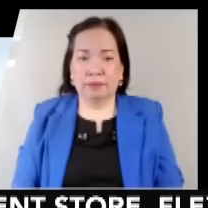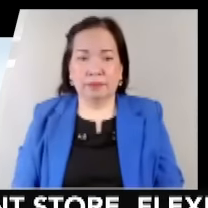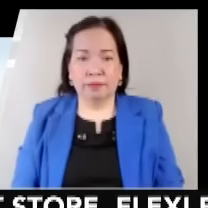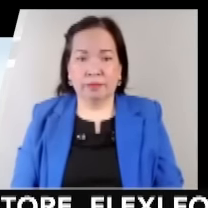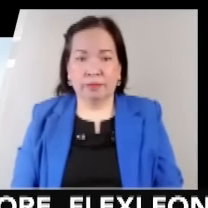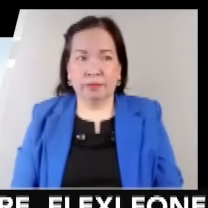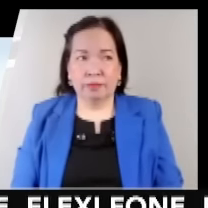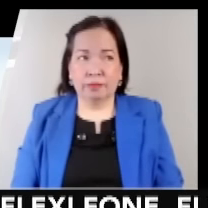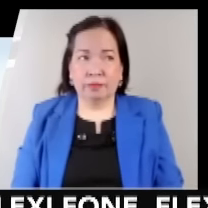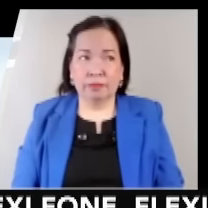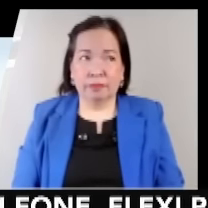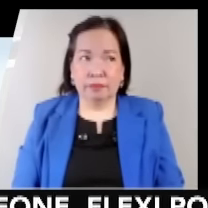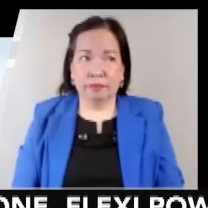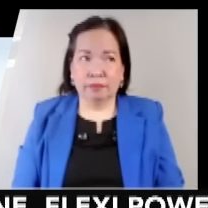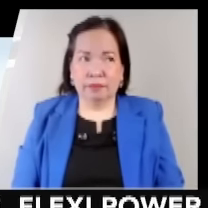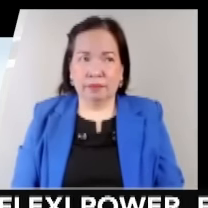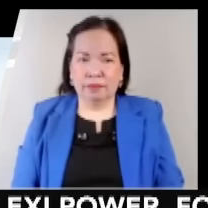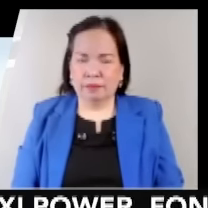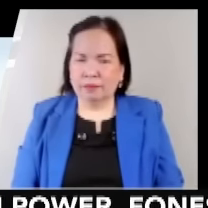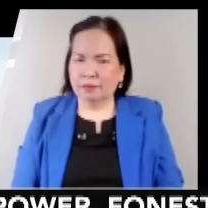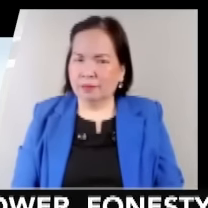sa go